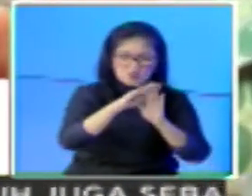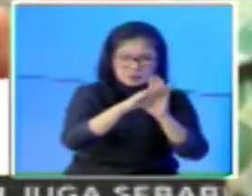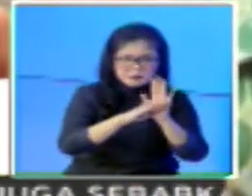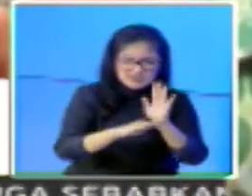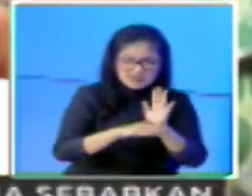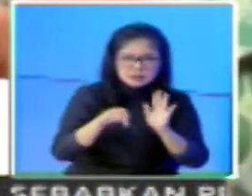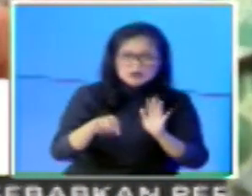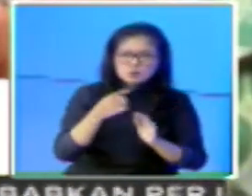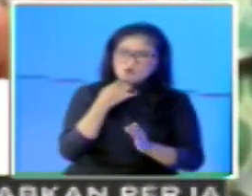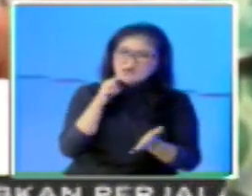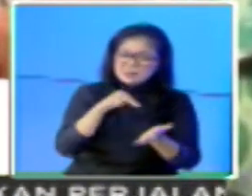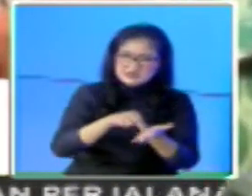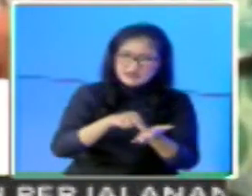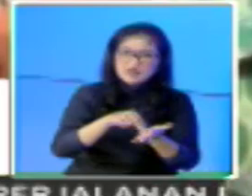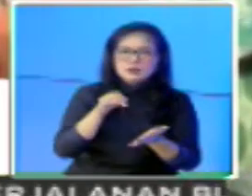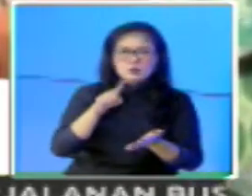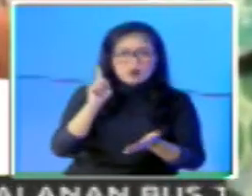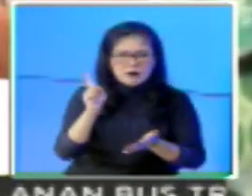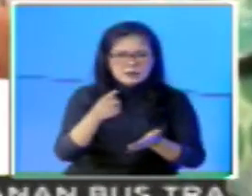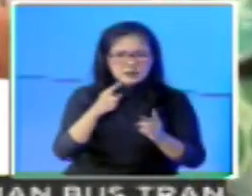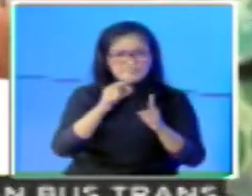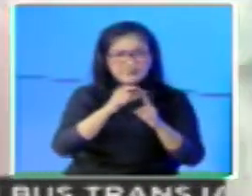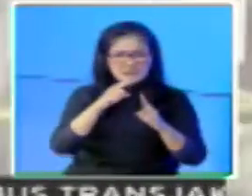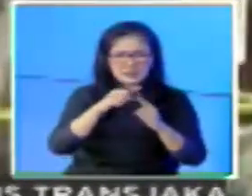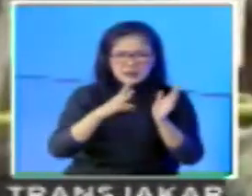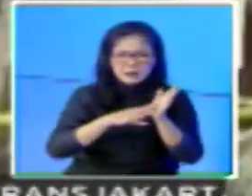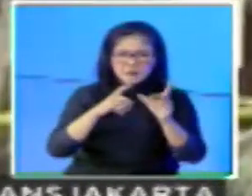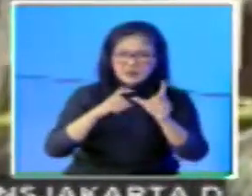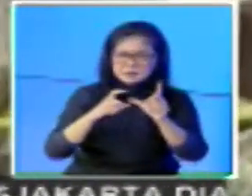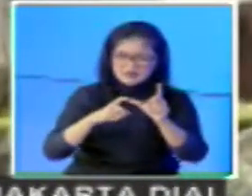perizinan yang dimiliki oleh PT MSS ya.